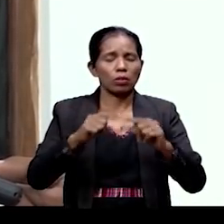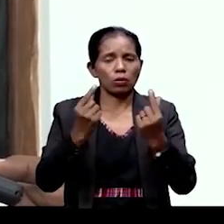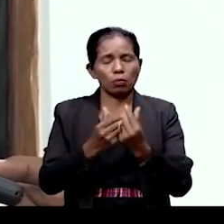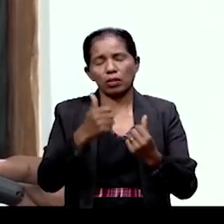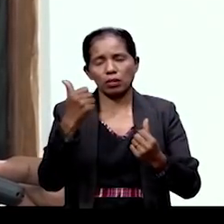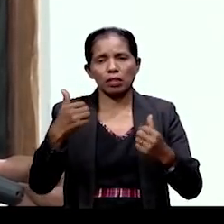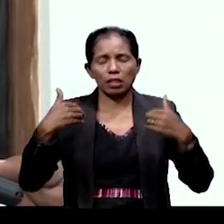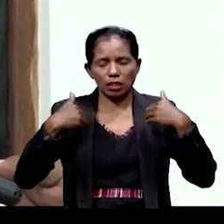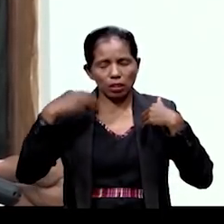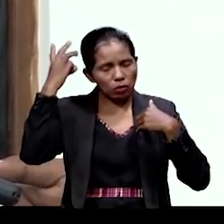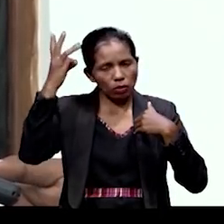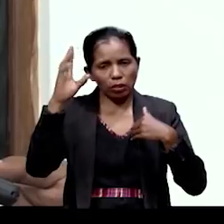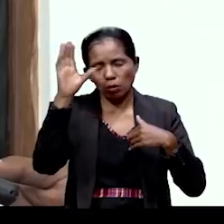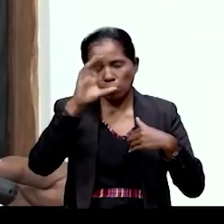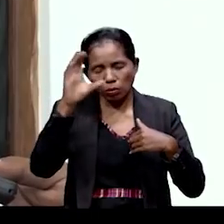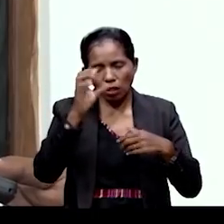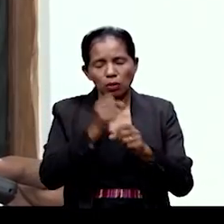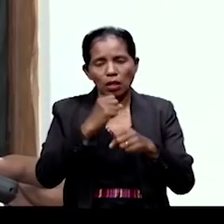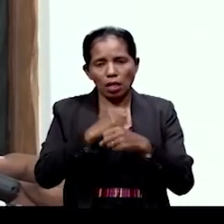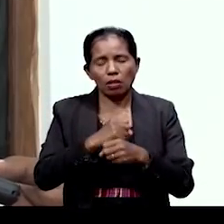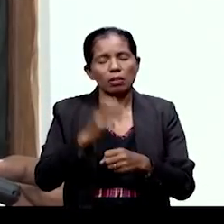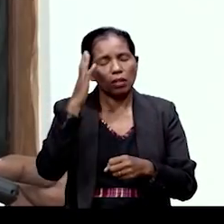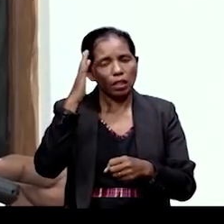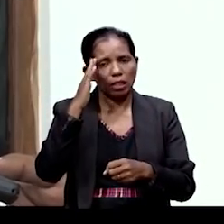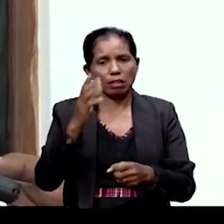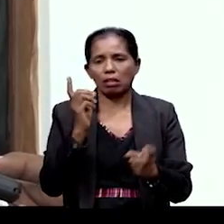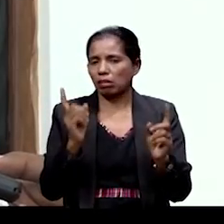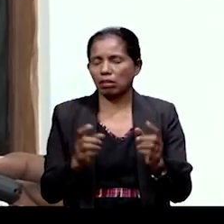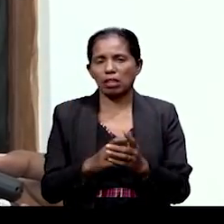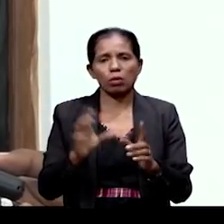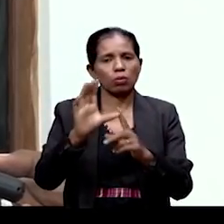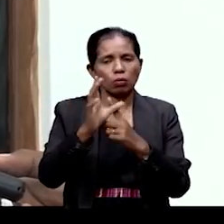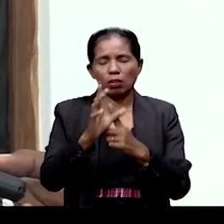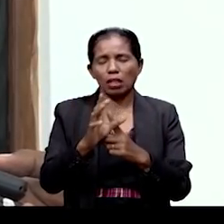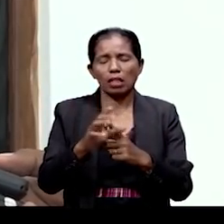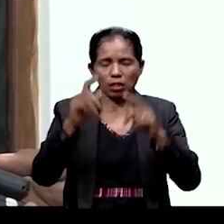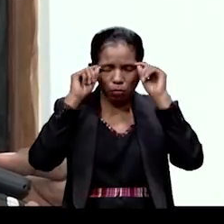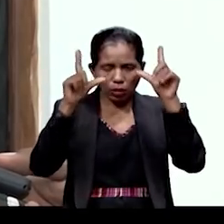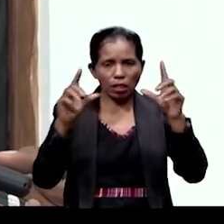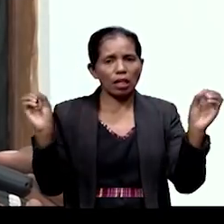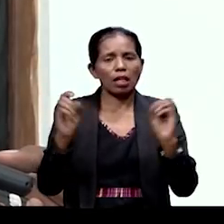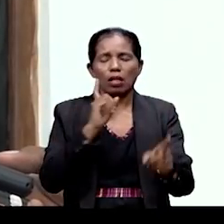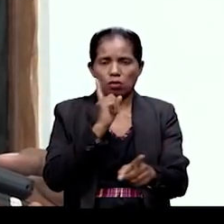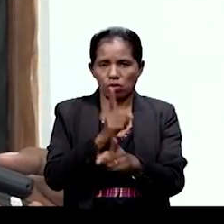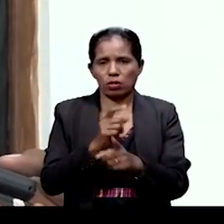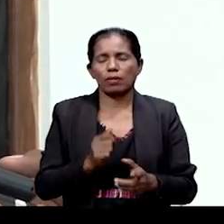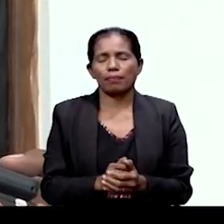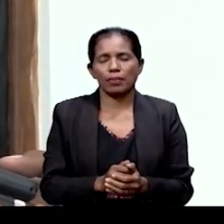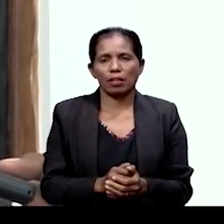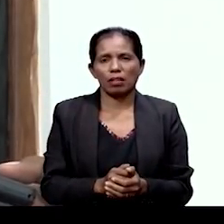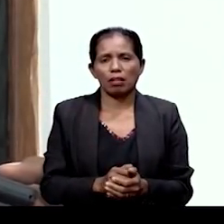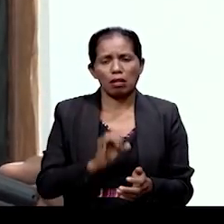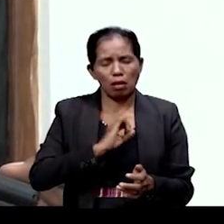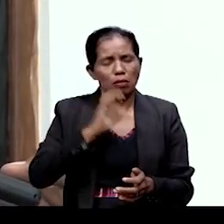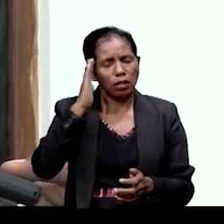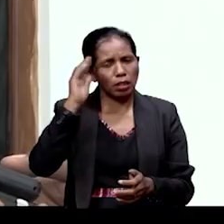seja preocupação se busca halo pesquisa tu atene ida ne Laos itanian kala Laos mas parece ida ne bane ministro